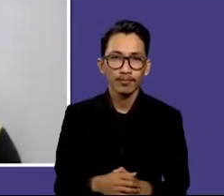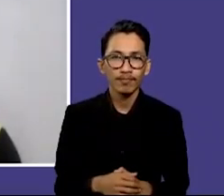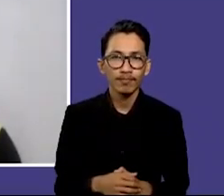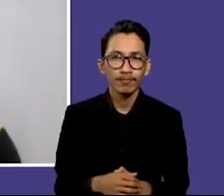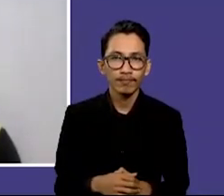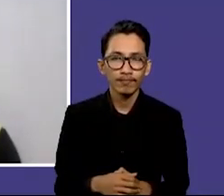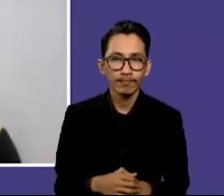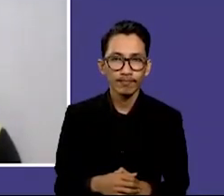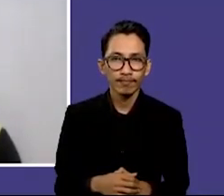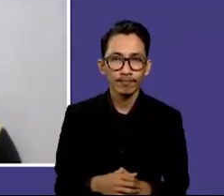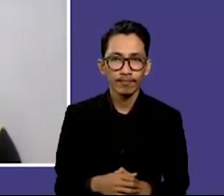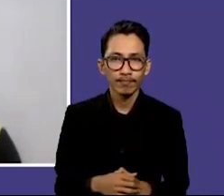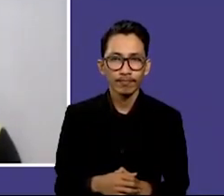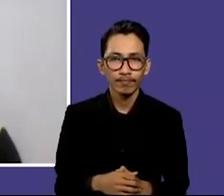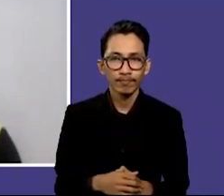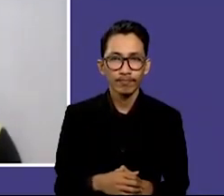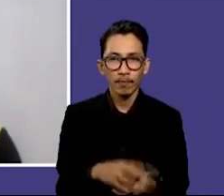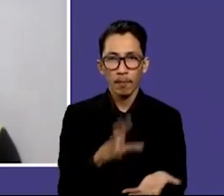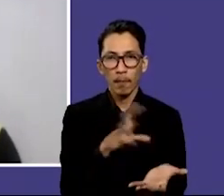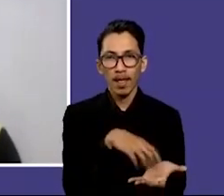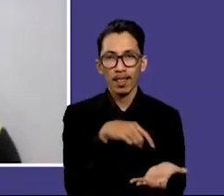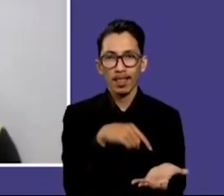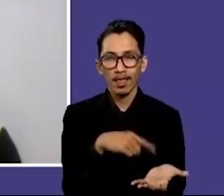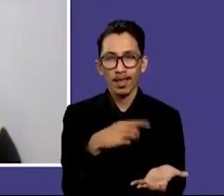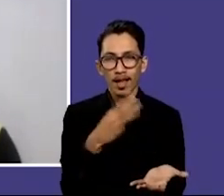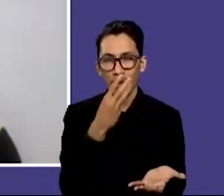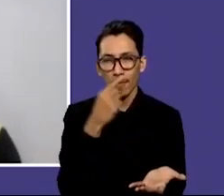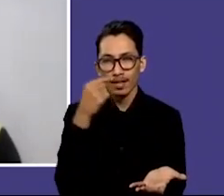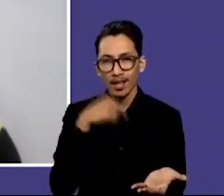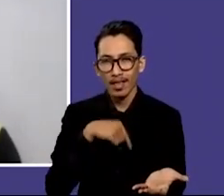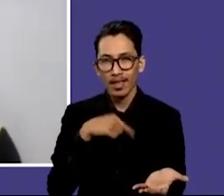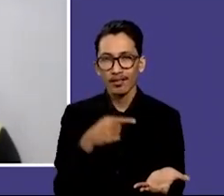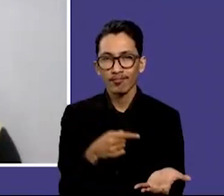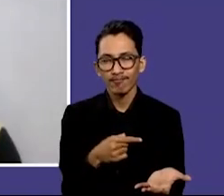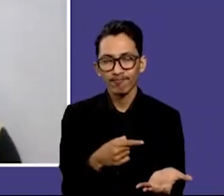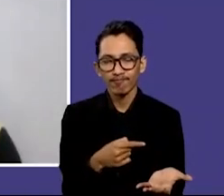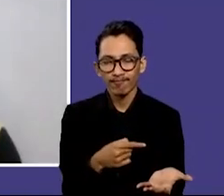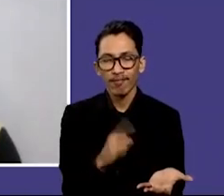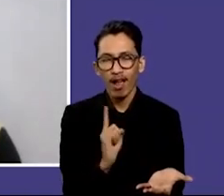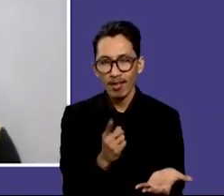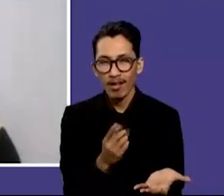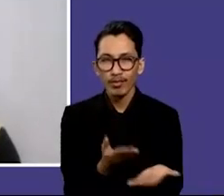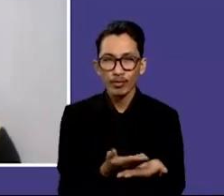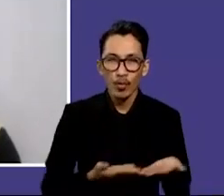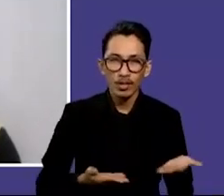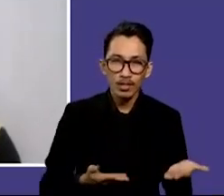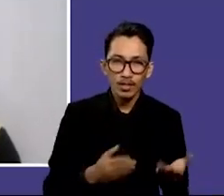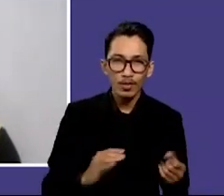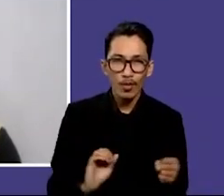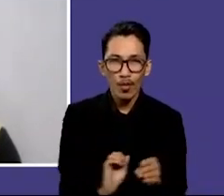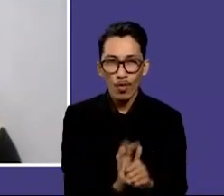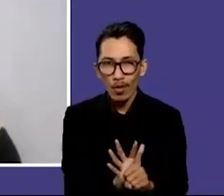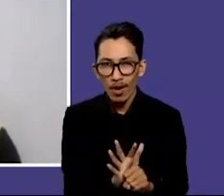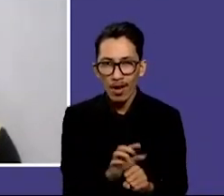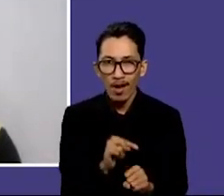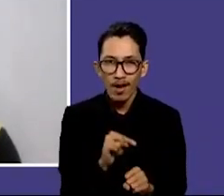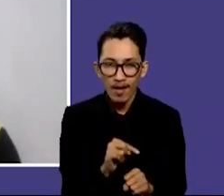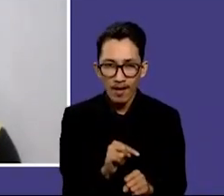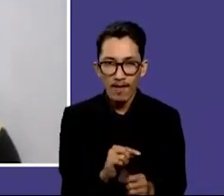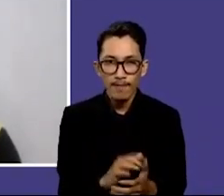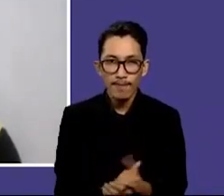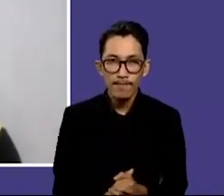mengalami boleh dikatakan sebuah wabah atau ujian